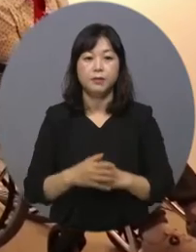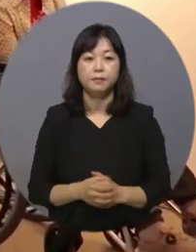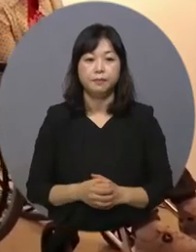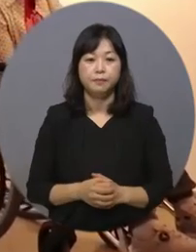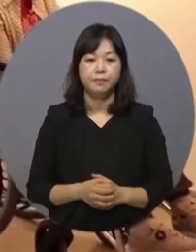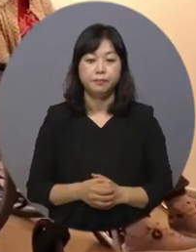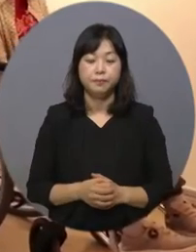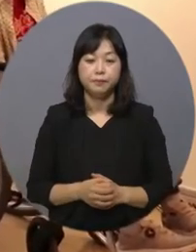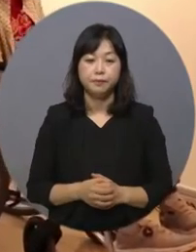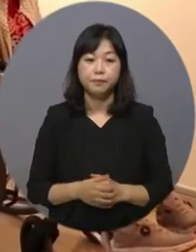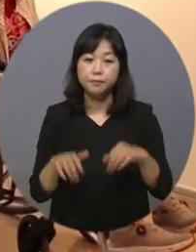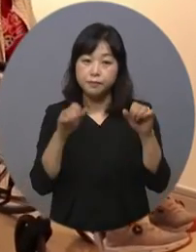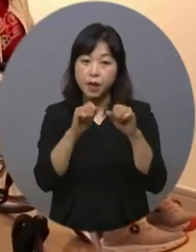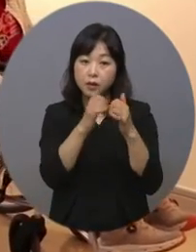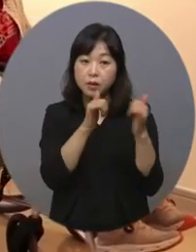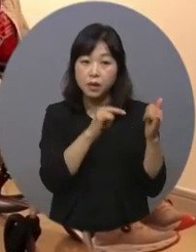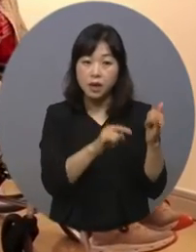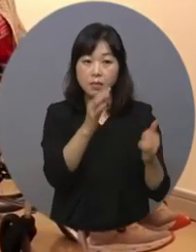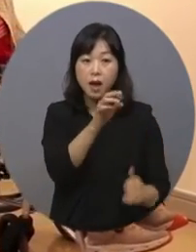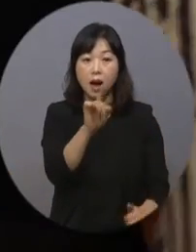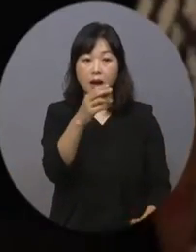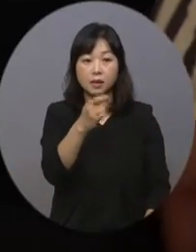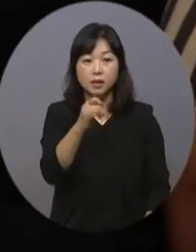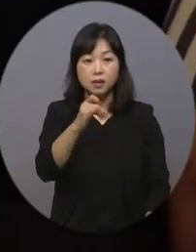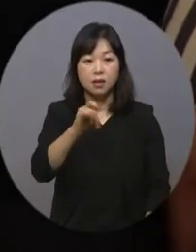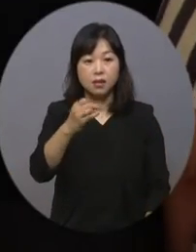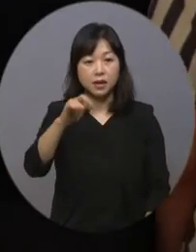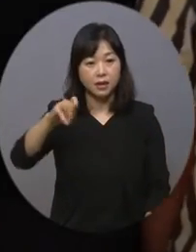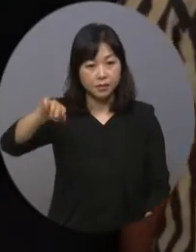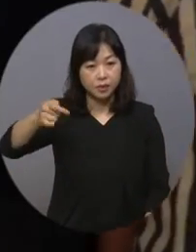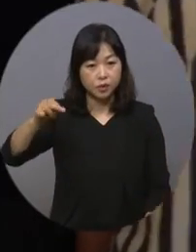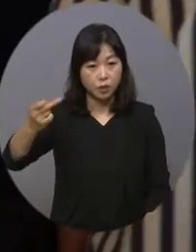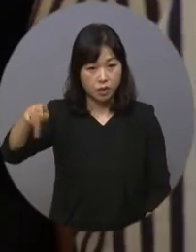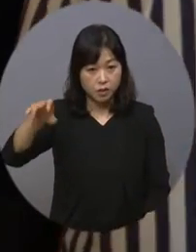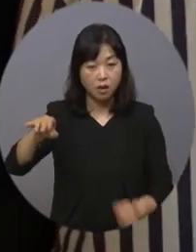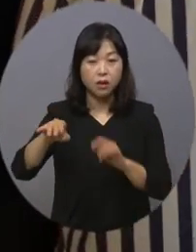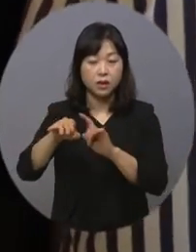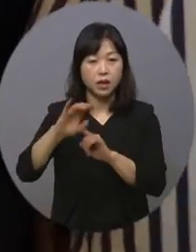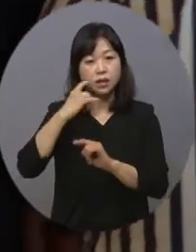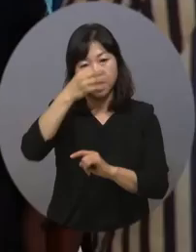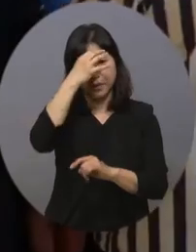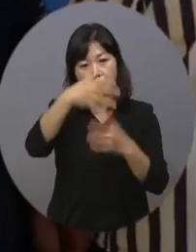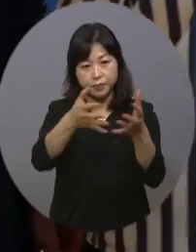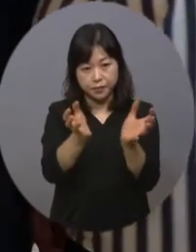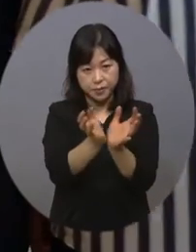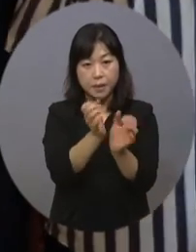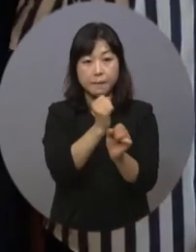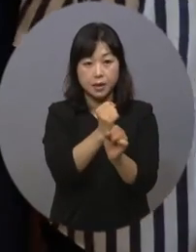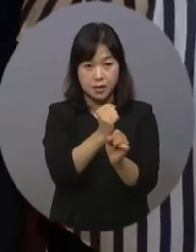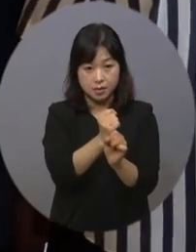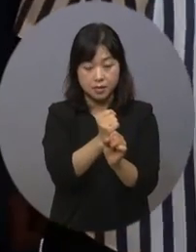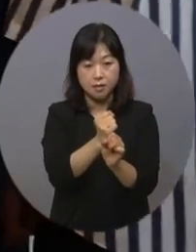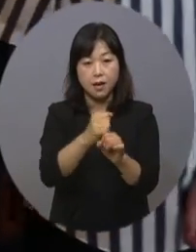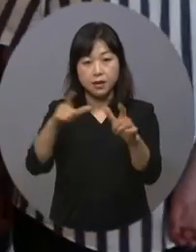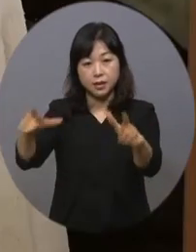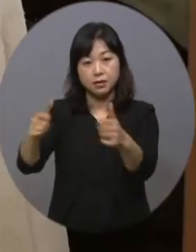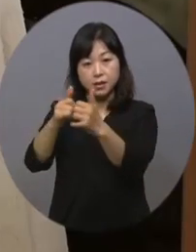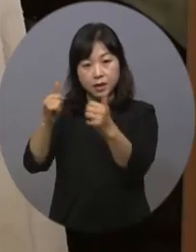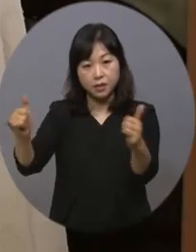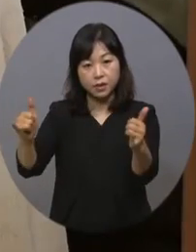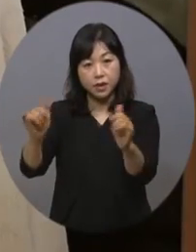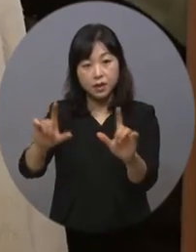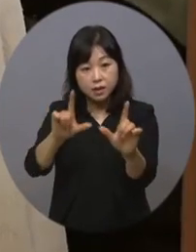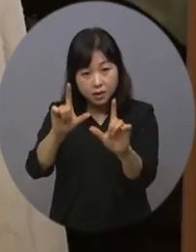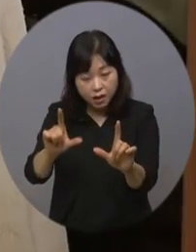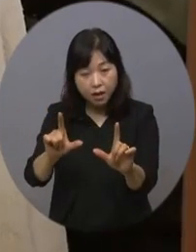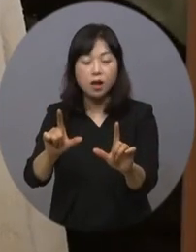작가들은 앞으로 아트 컬렉티브 도성이라는 예술 집단의 공동 프로젝트를 만들어 주민들의 삶과 소중한 사연을